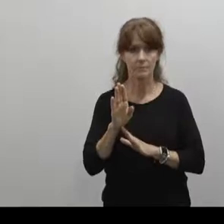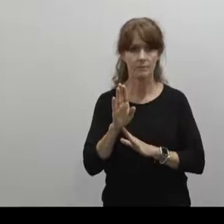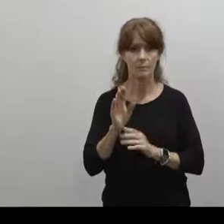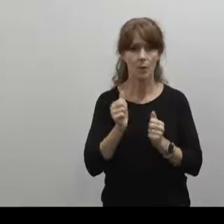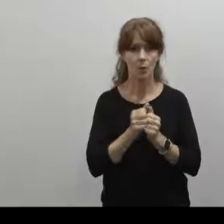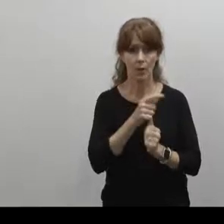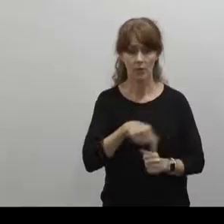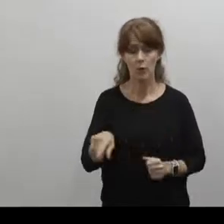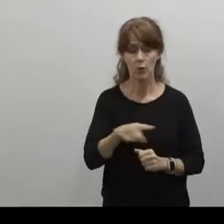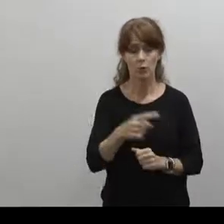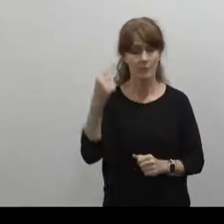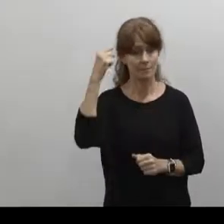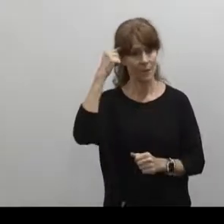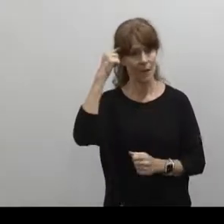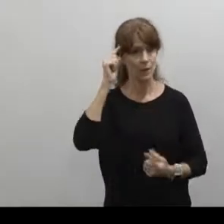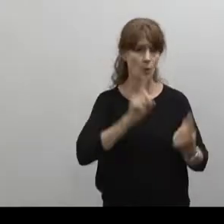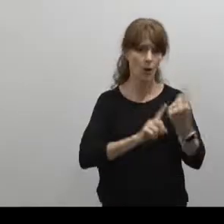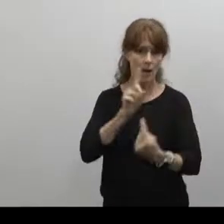bầy